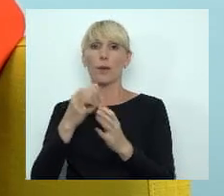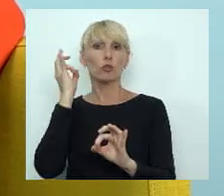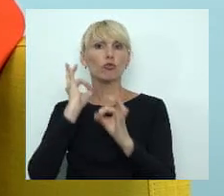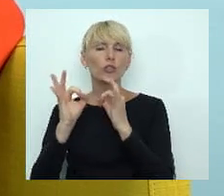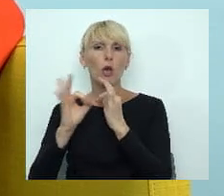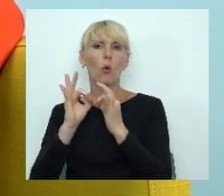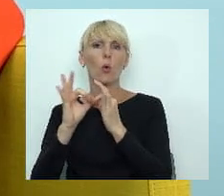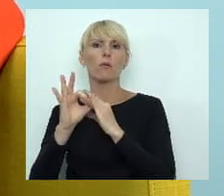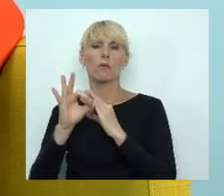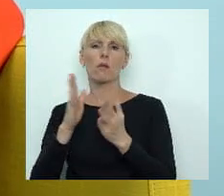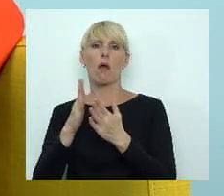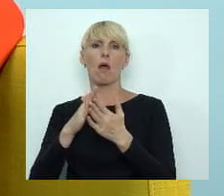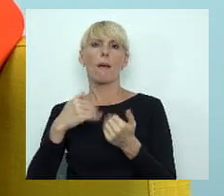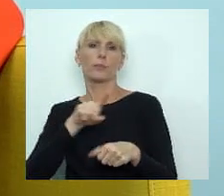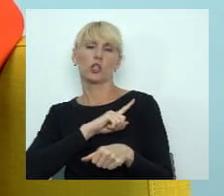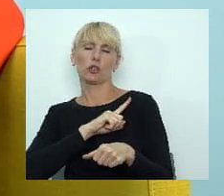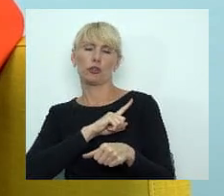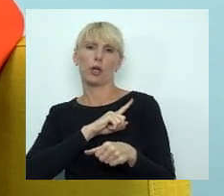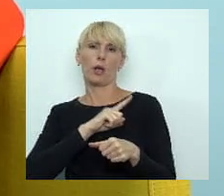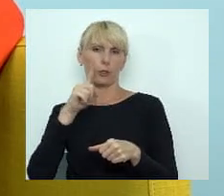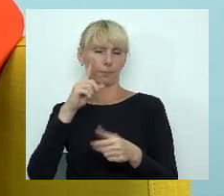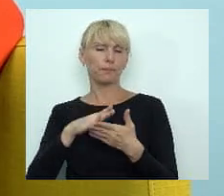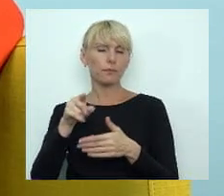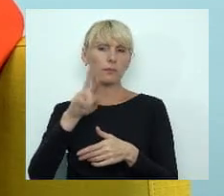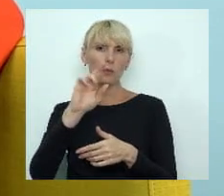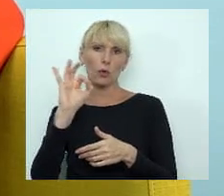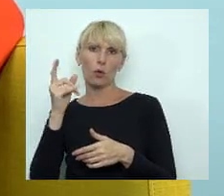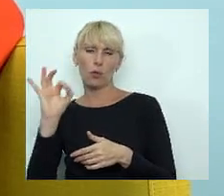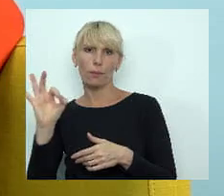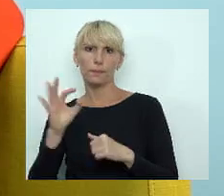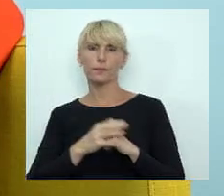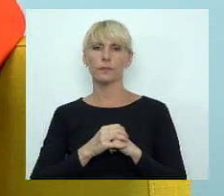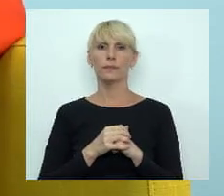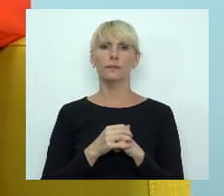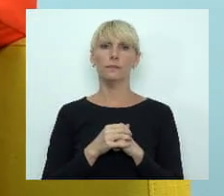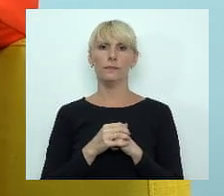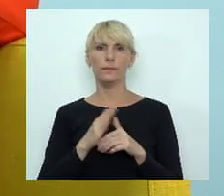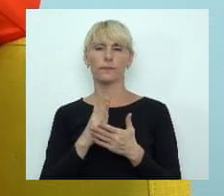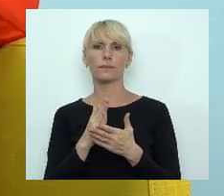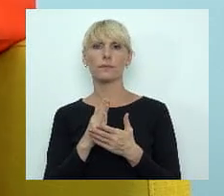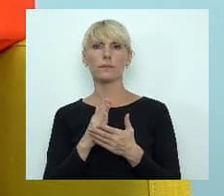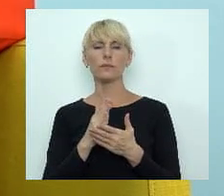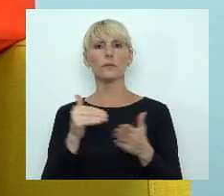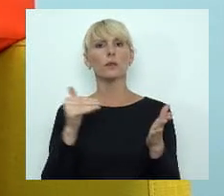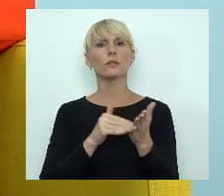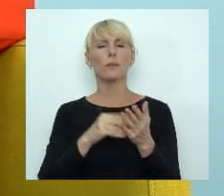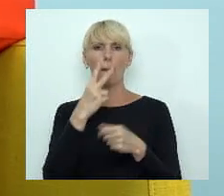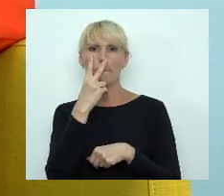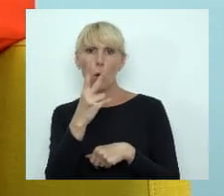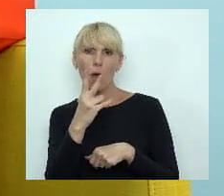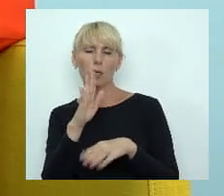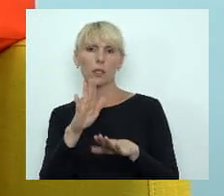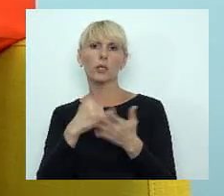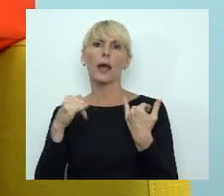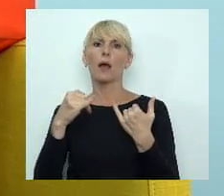zakresu ochrony danych osobowych będziemy porządkować. Ale ja myślę, że rzecz nie jest w straszeniu. Tak naprawdę to trzeba pokazywać jeszcze inną stronę